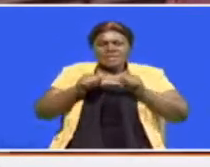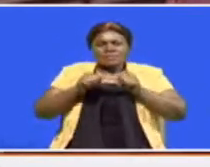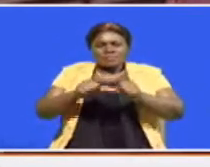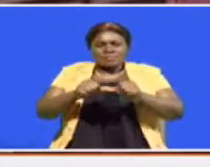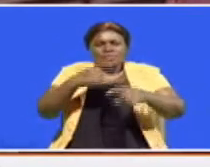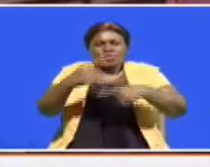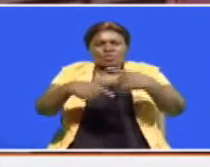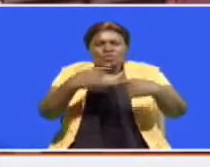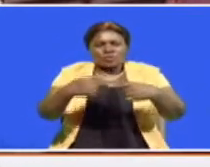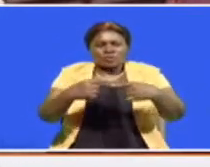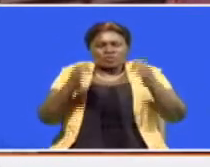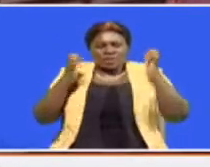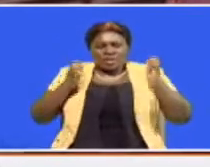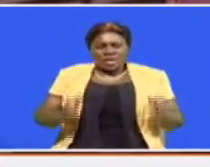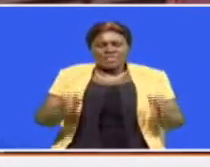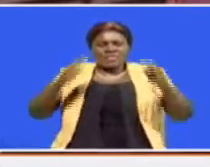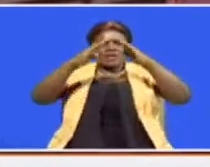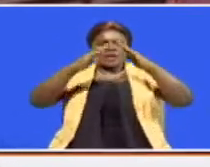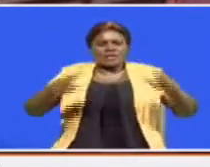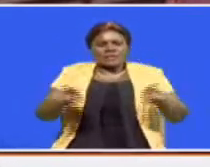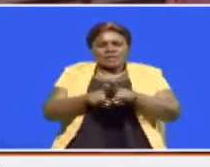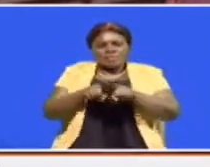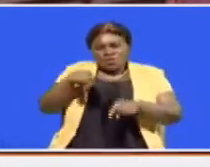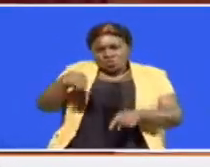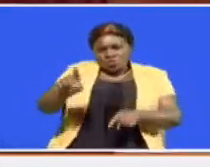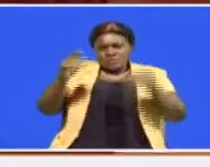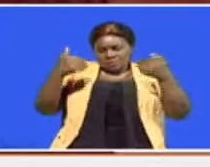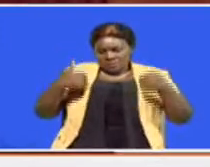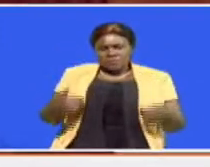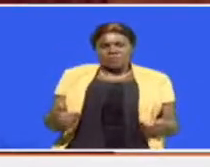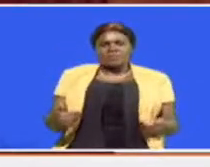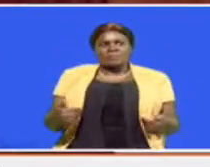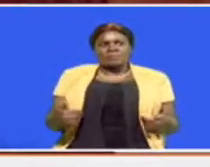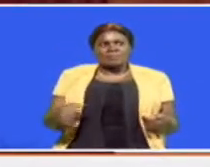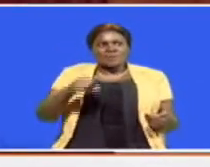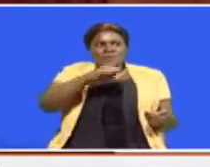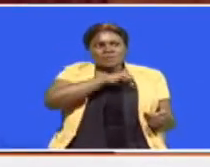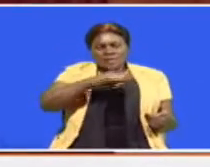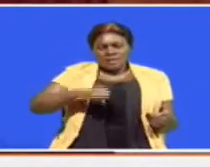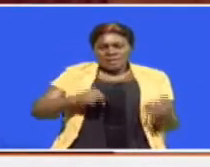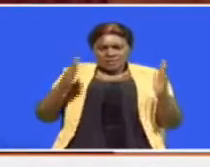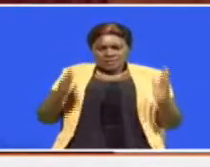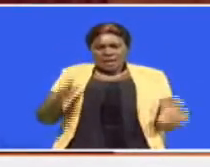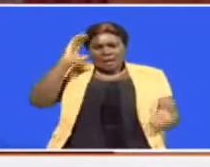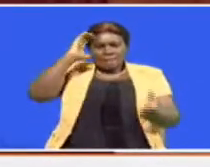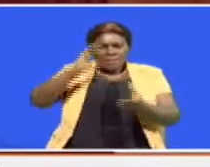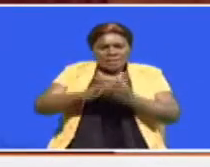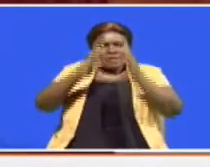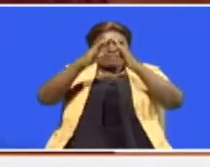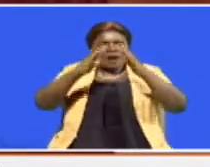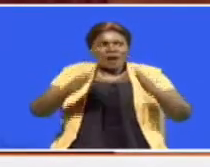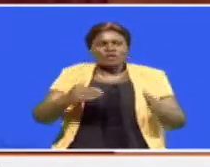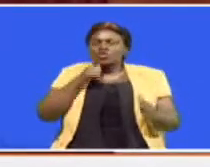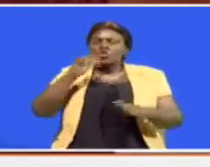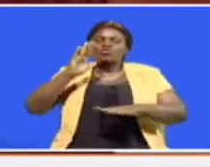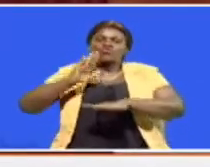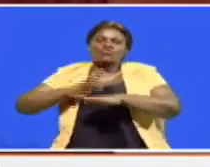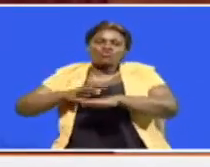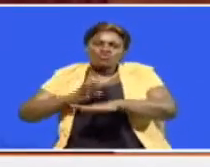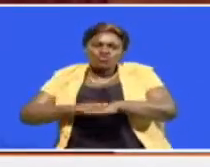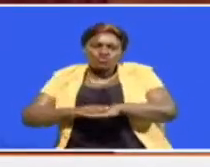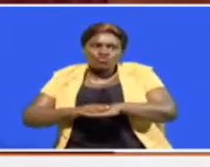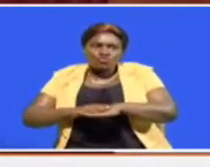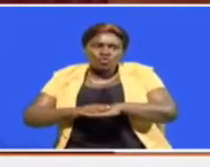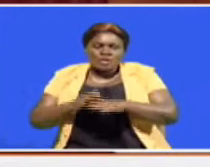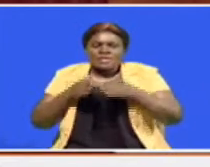the integrity of this house and of you as a person. Senator Gloria believes this house is not fair.